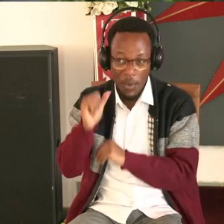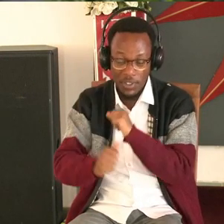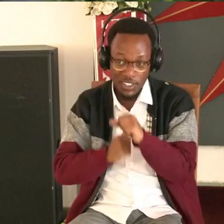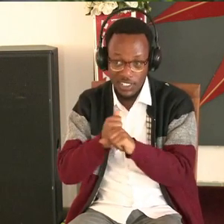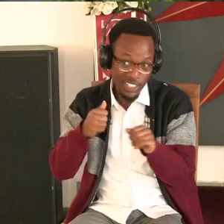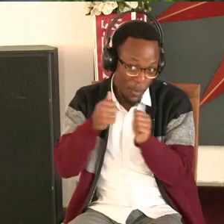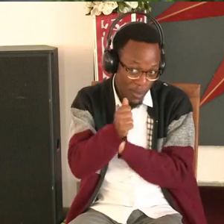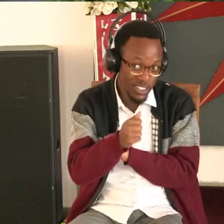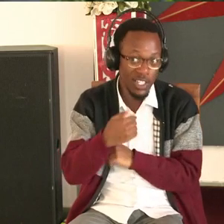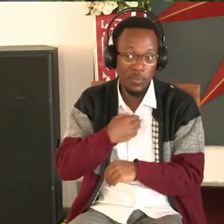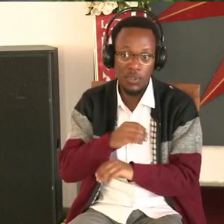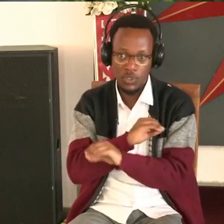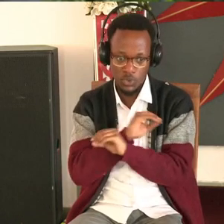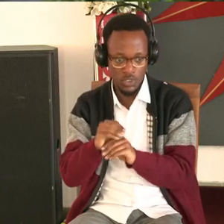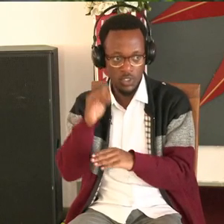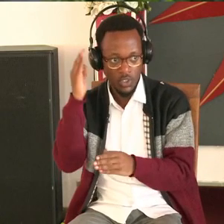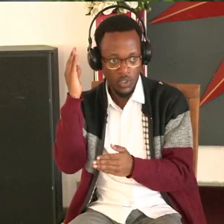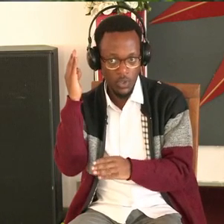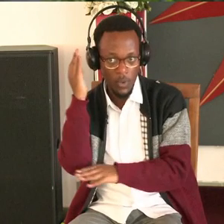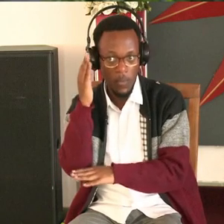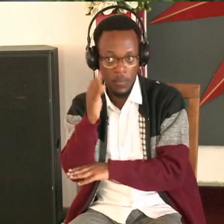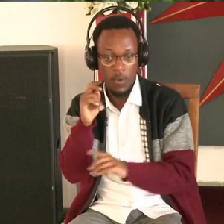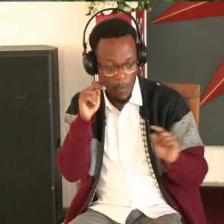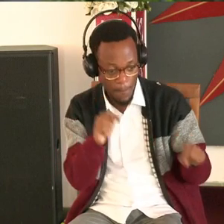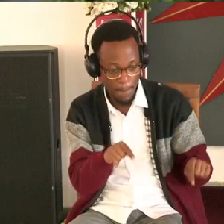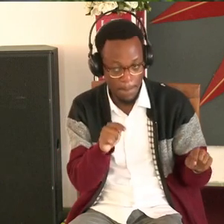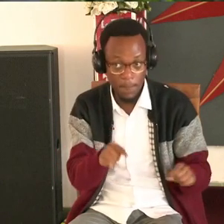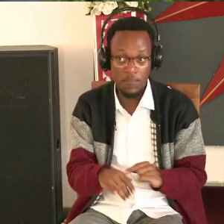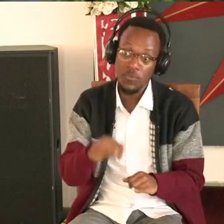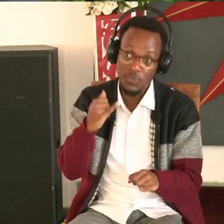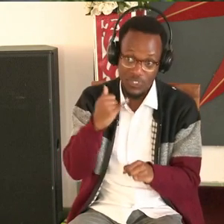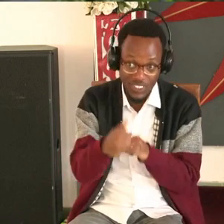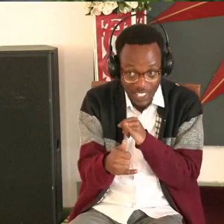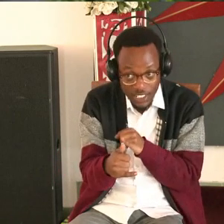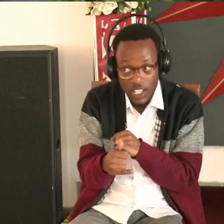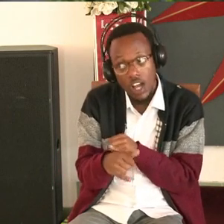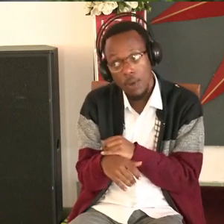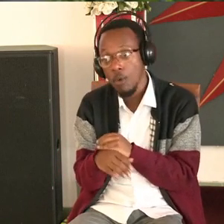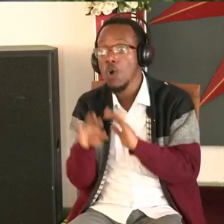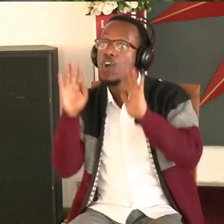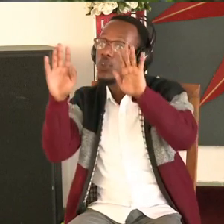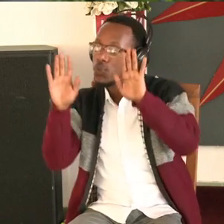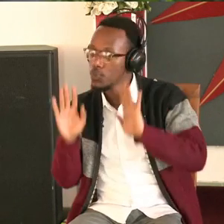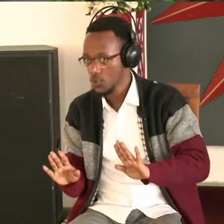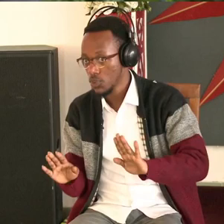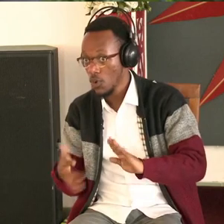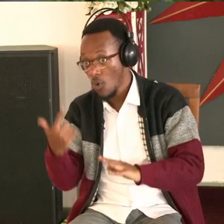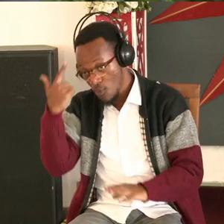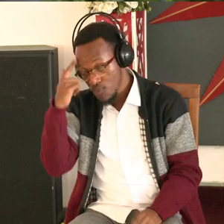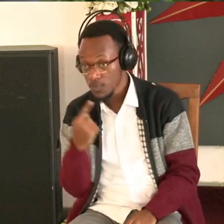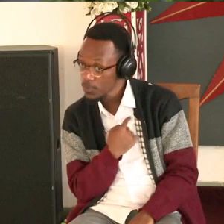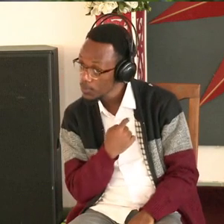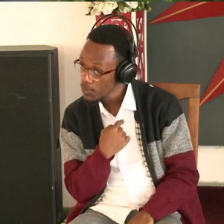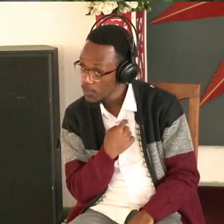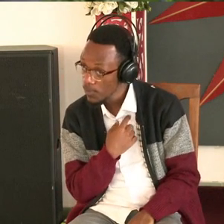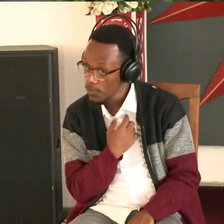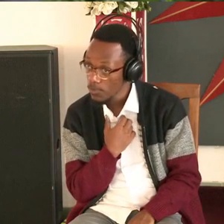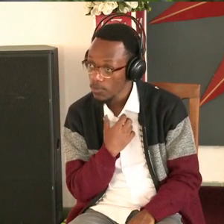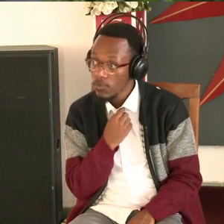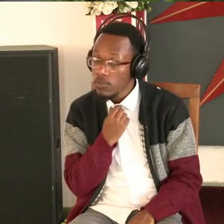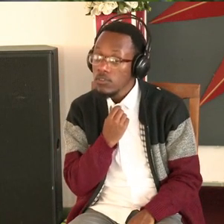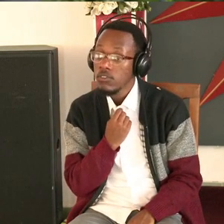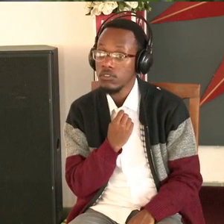ici le dernier dimanche. Pour moi,